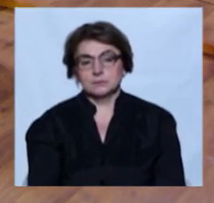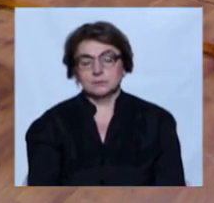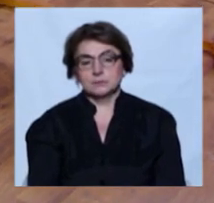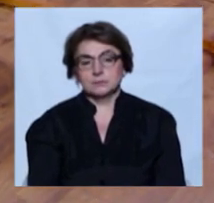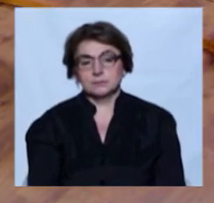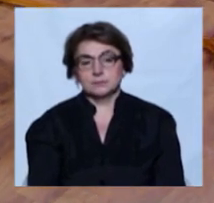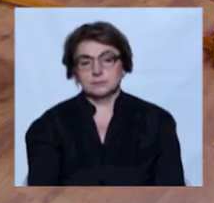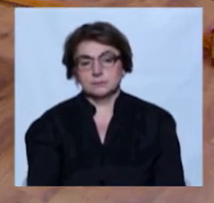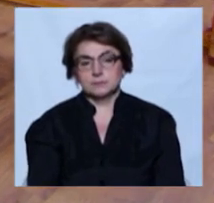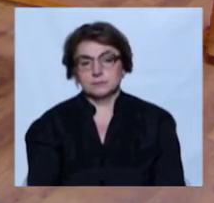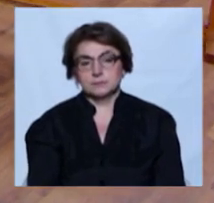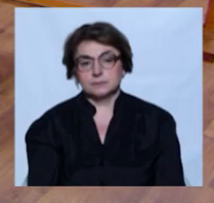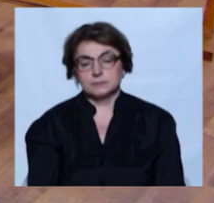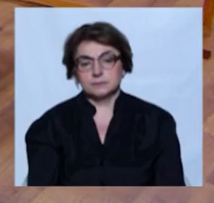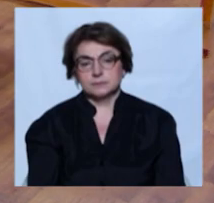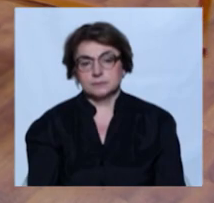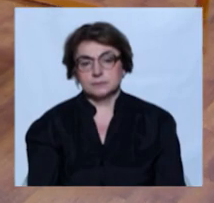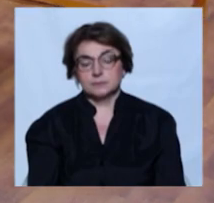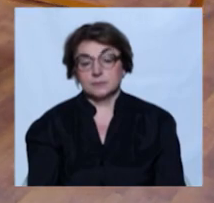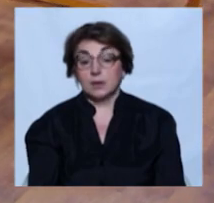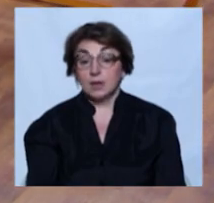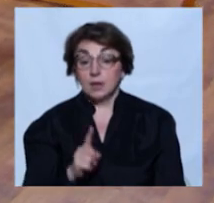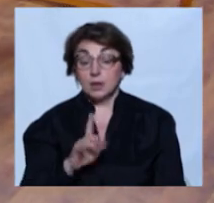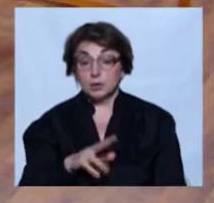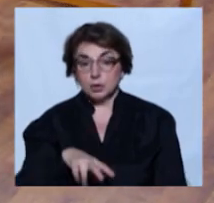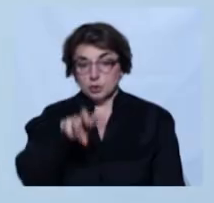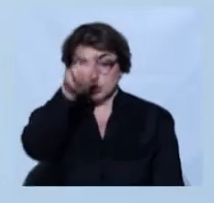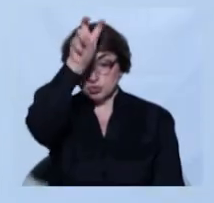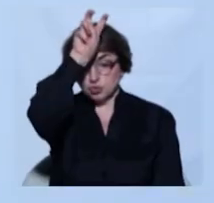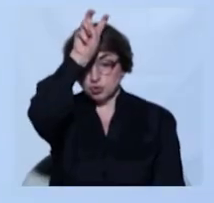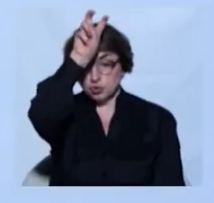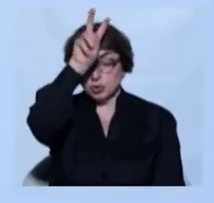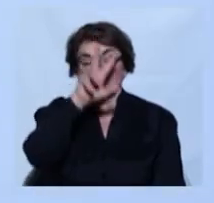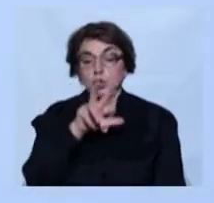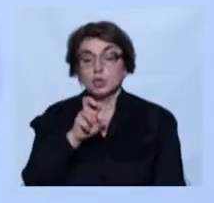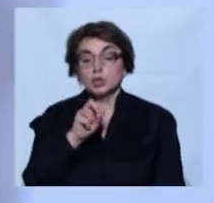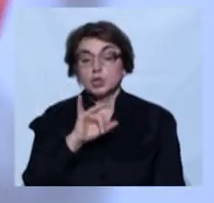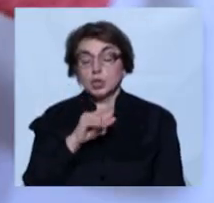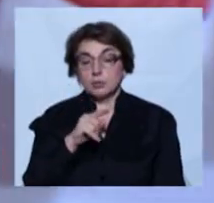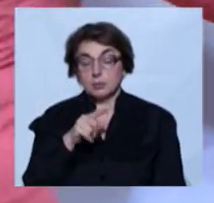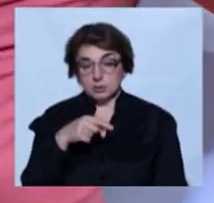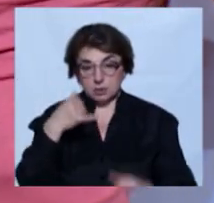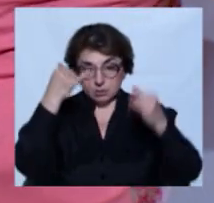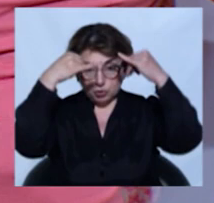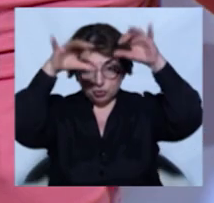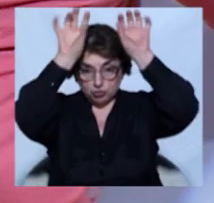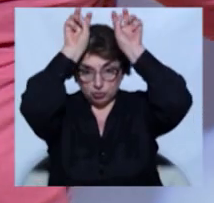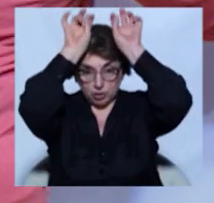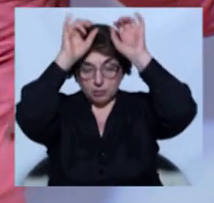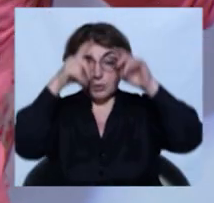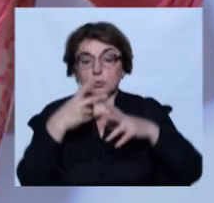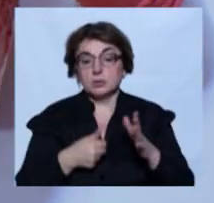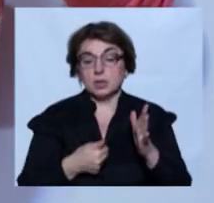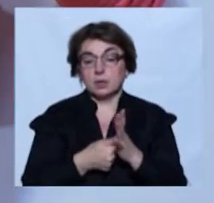სუნი. ეხლა რაც შეეხება ჯიხვს. ჯიხვსაც ვისაუბრეთ ჩვენ, რომ მას აქვს რქები, რაც